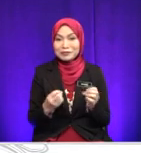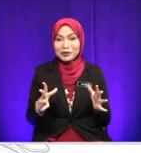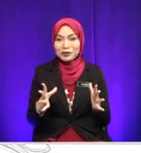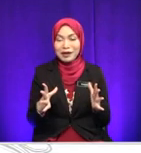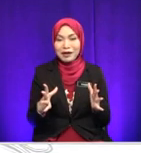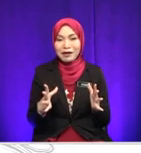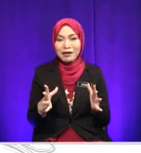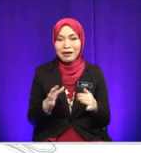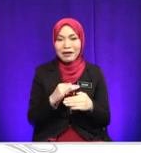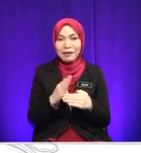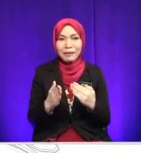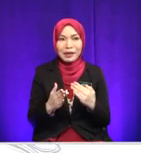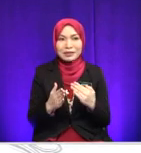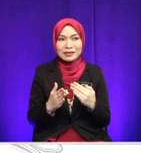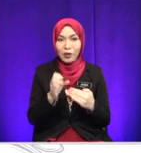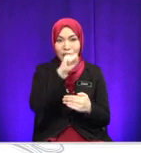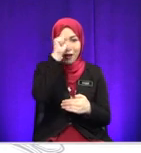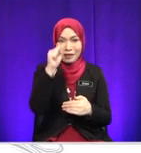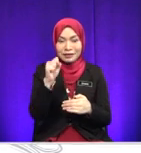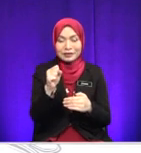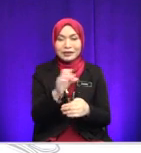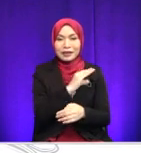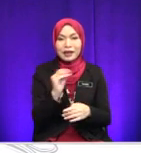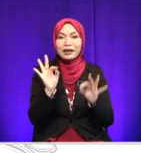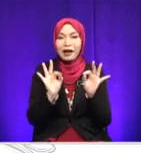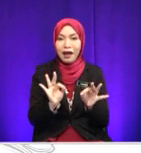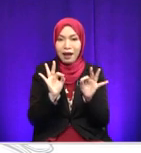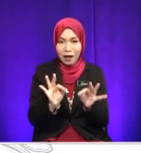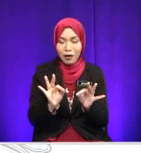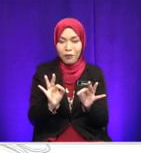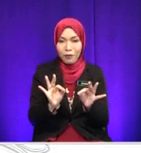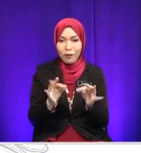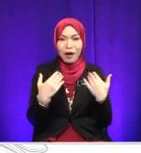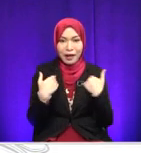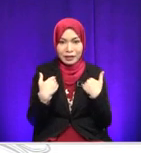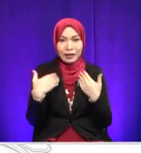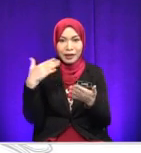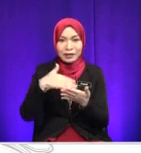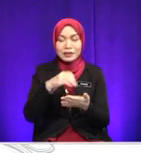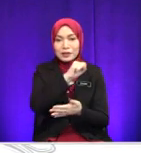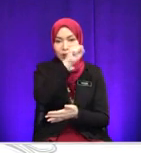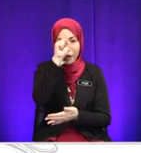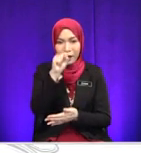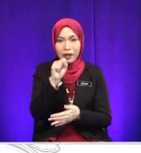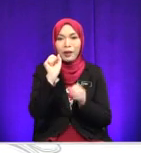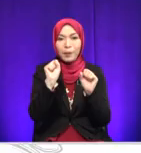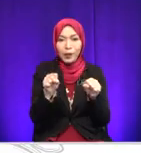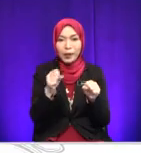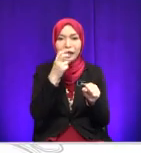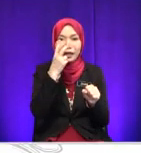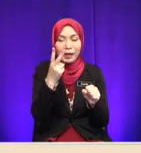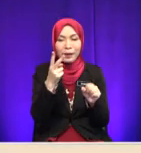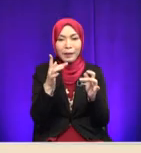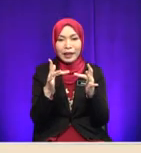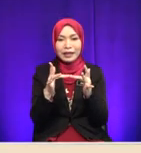kamu boleh melayari laman sesawang Kementerian Luar Negeri ataupun KLN untuk mendapatkan lebih banyak